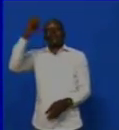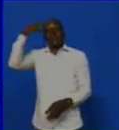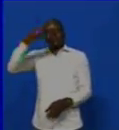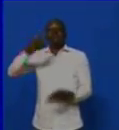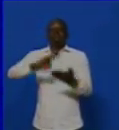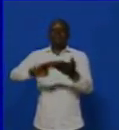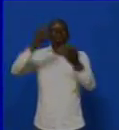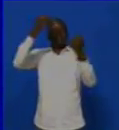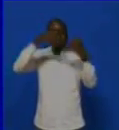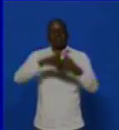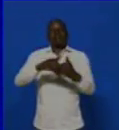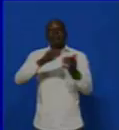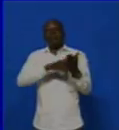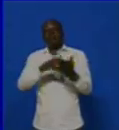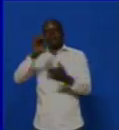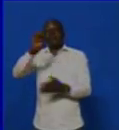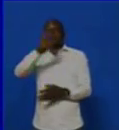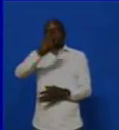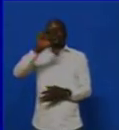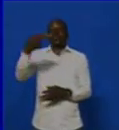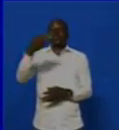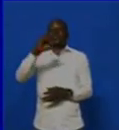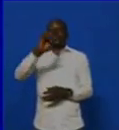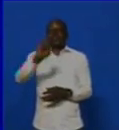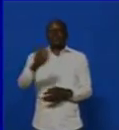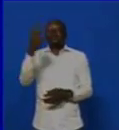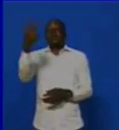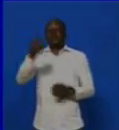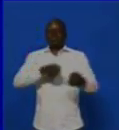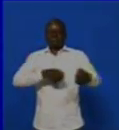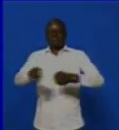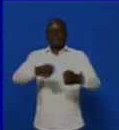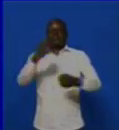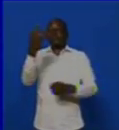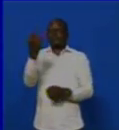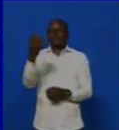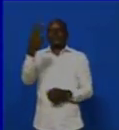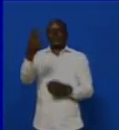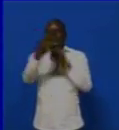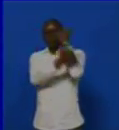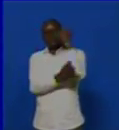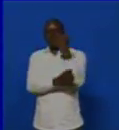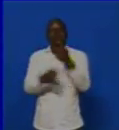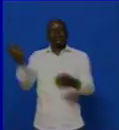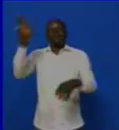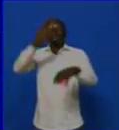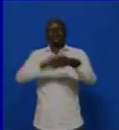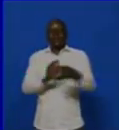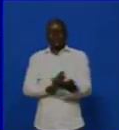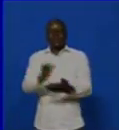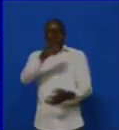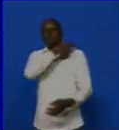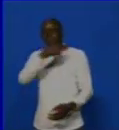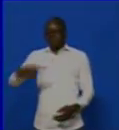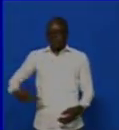réconciliation entre l'Éthiopie et l'Érythrée. Les deux dirigeants des deux pays ont été distingués par le roi Salman de la plus